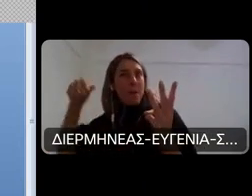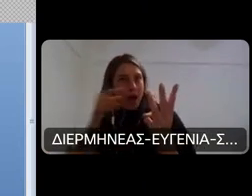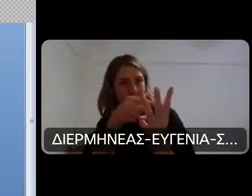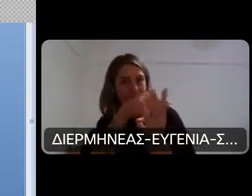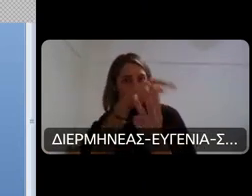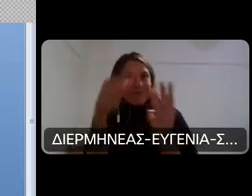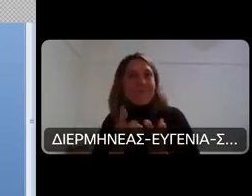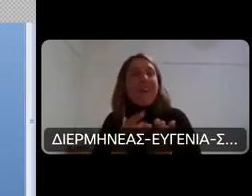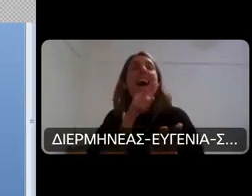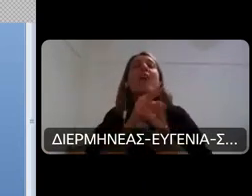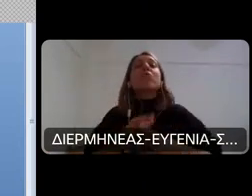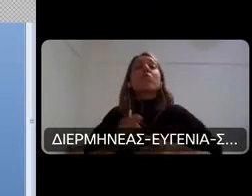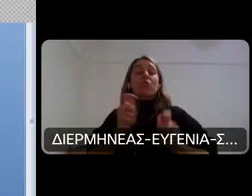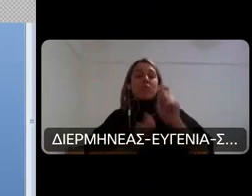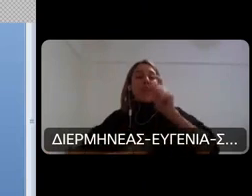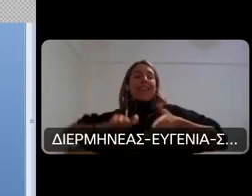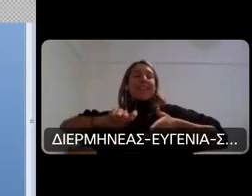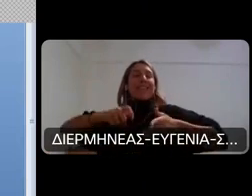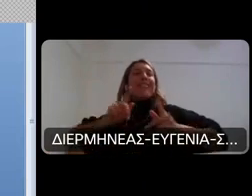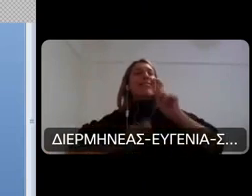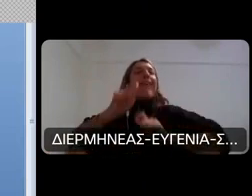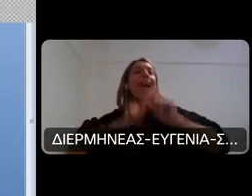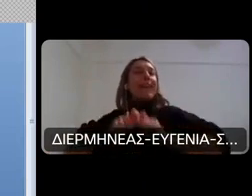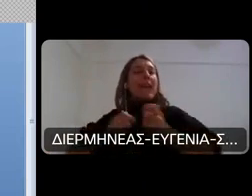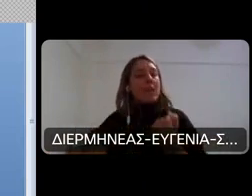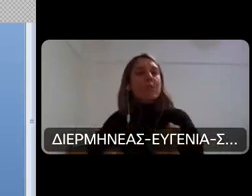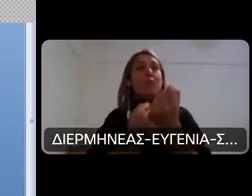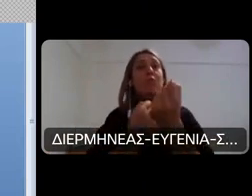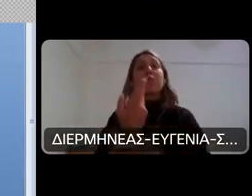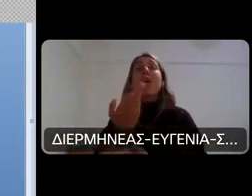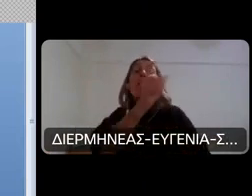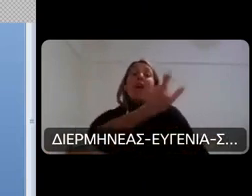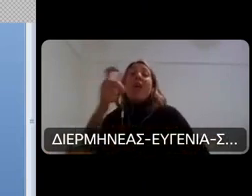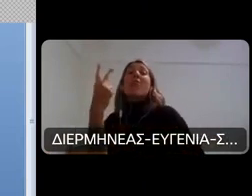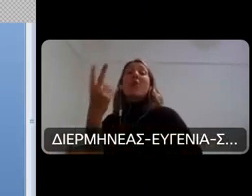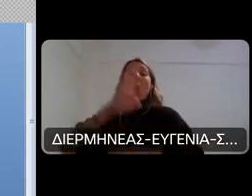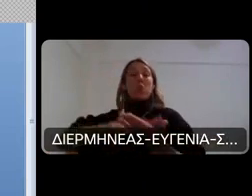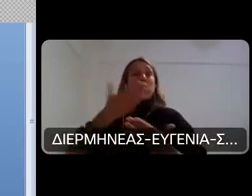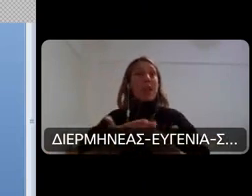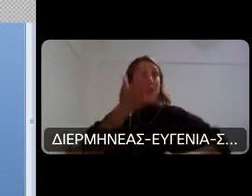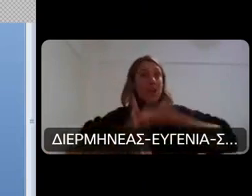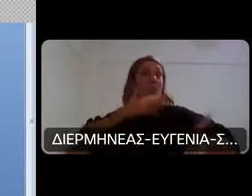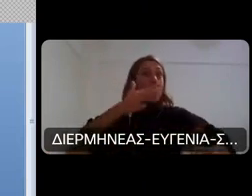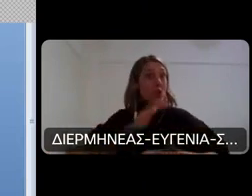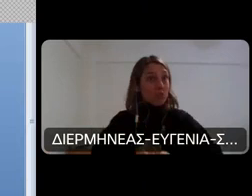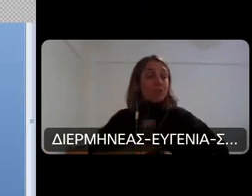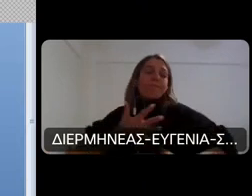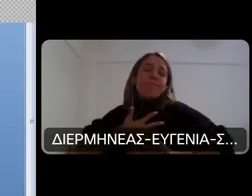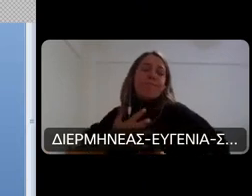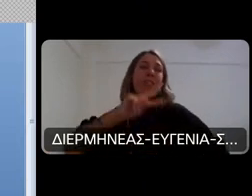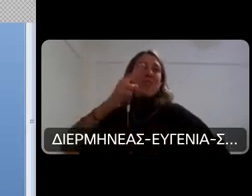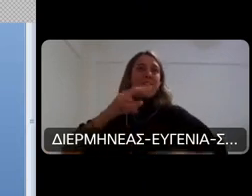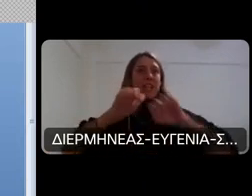αποτελεσματική τεχνική υποστήριξη, στην ΠΕΜ και στους διερμηνείς για τη διερμηνία στη δεύτερη συνεδρία, στους και